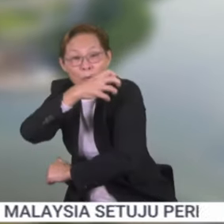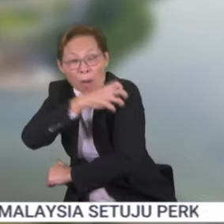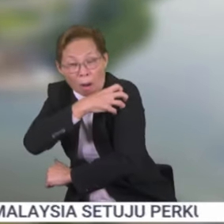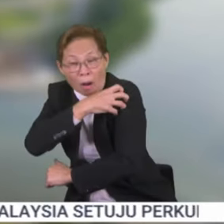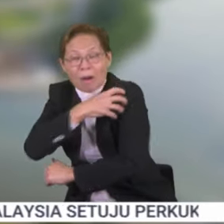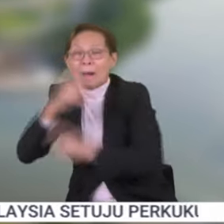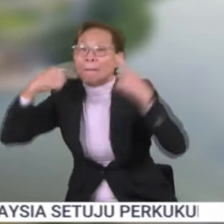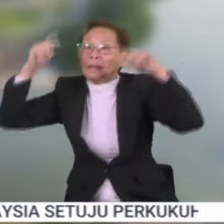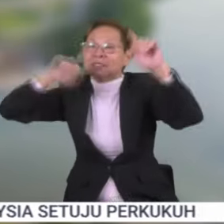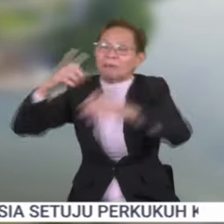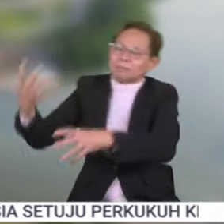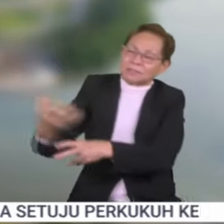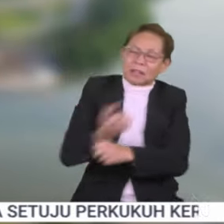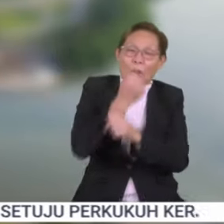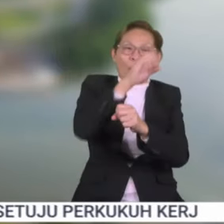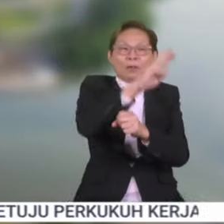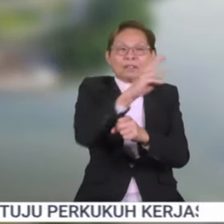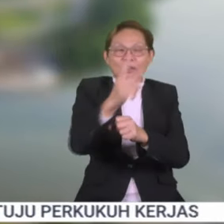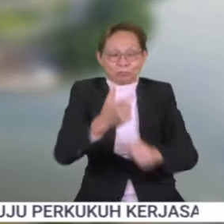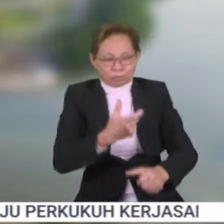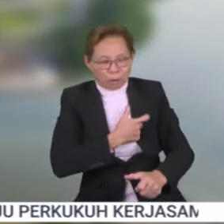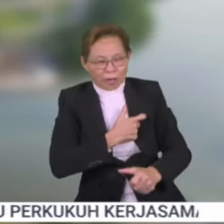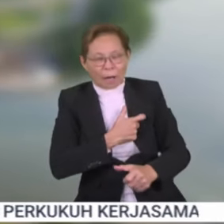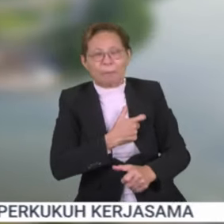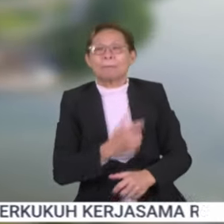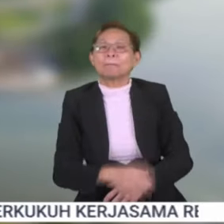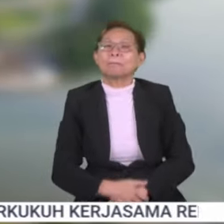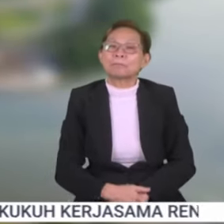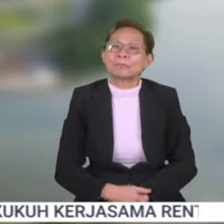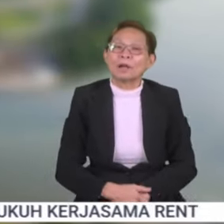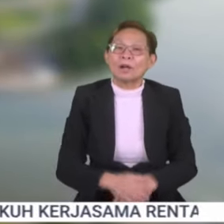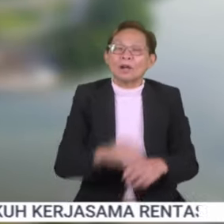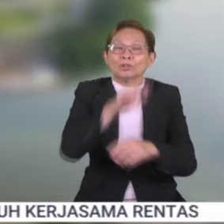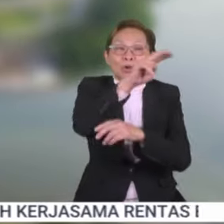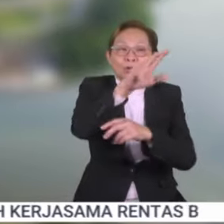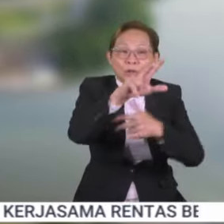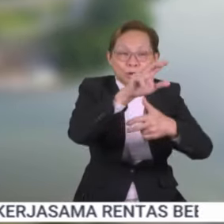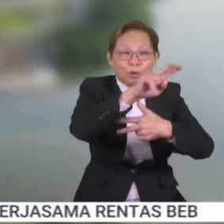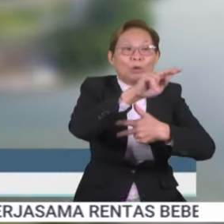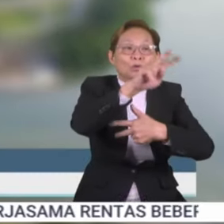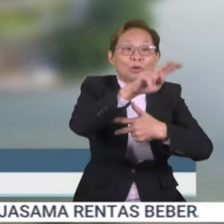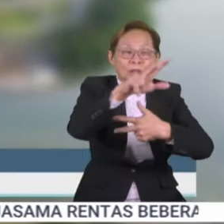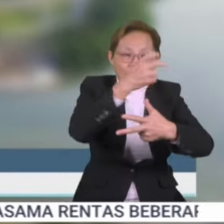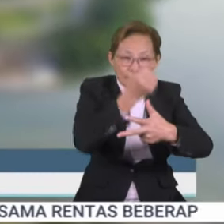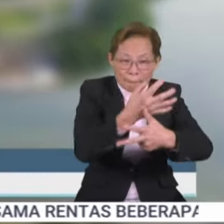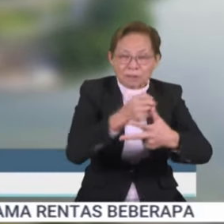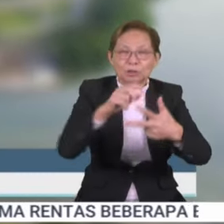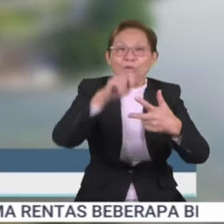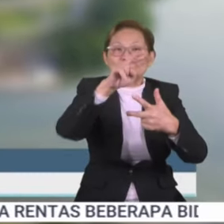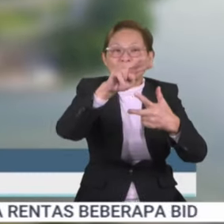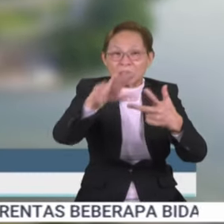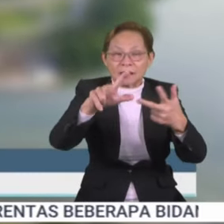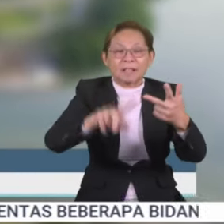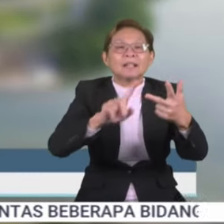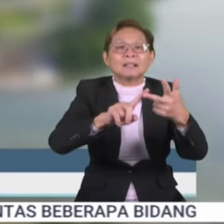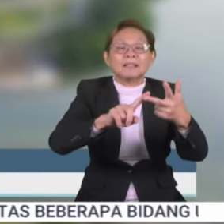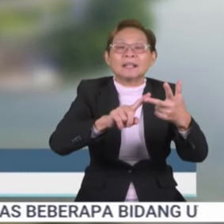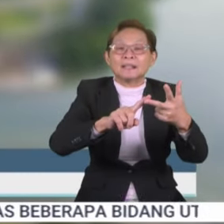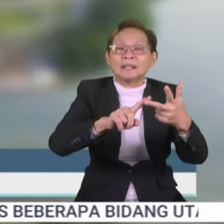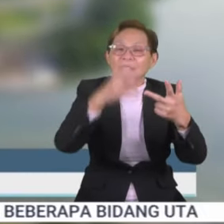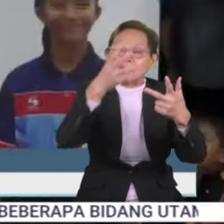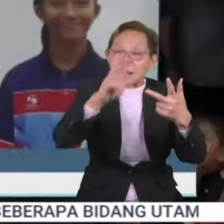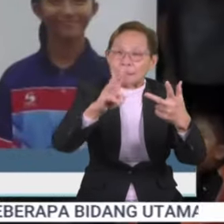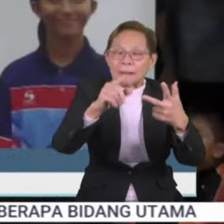itu berjaya meraih 61 pingat keseluruhan dengan 23 emas2 perak dan 16